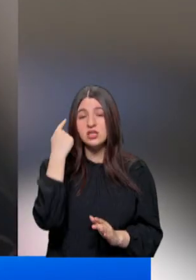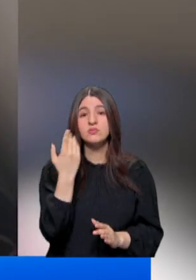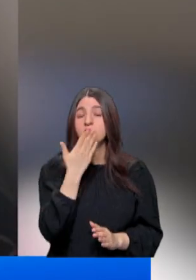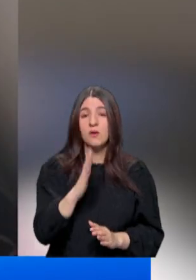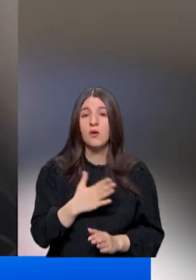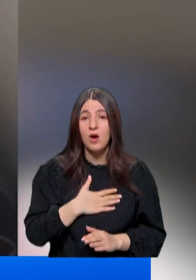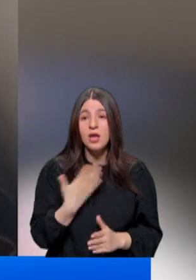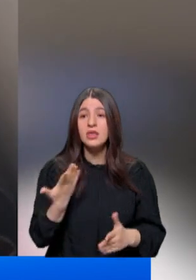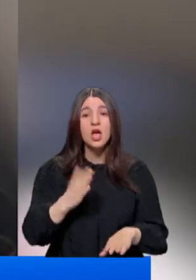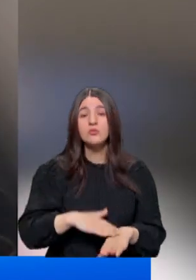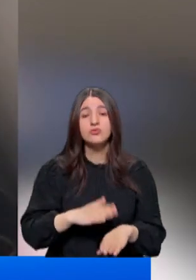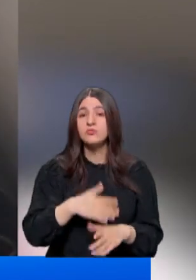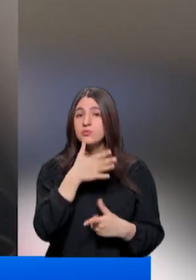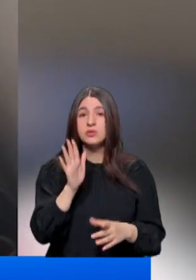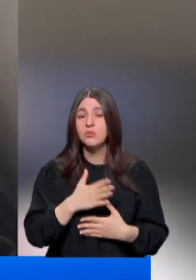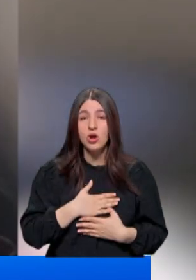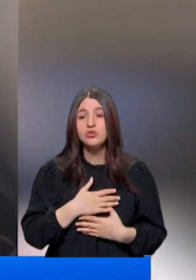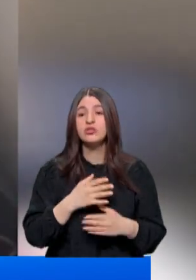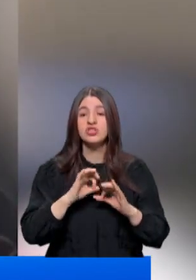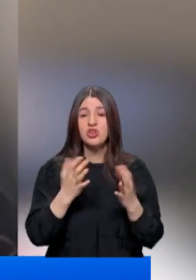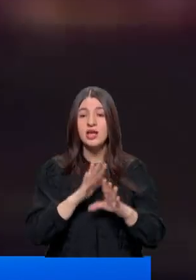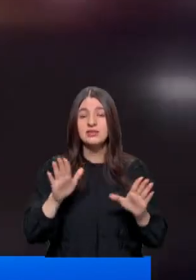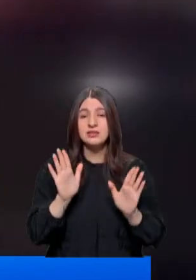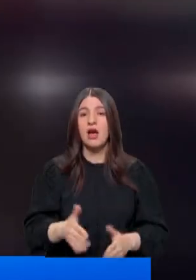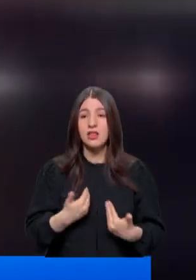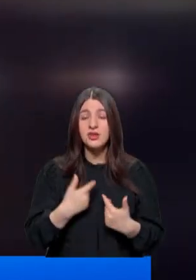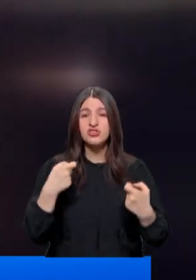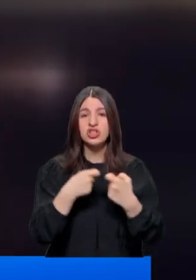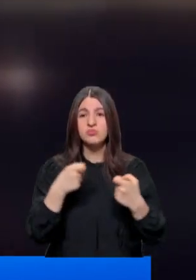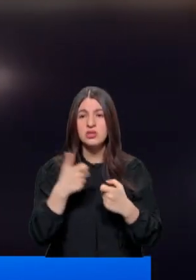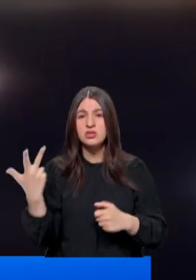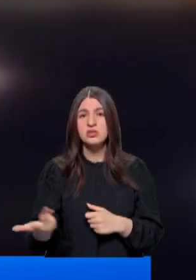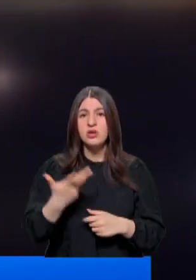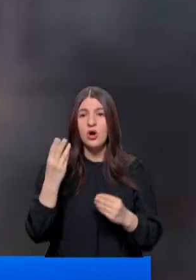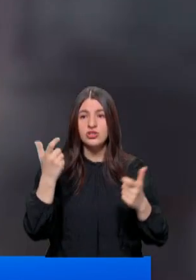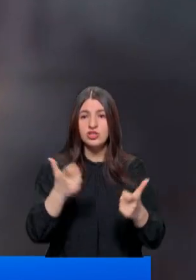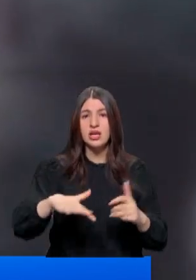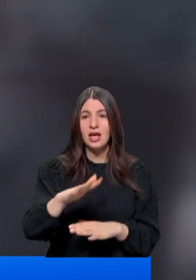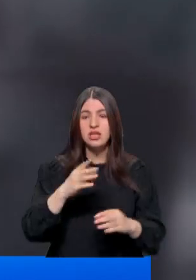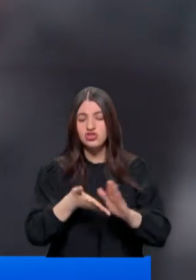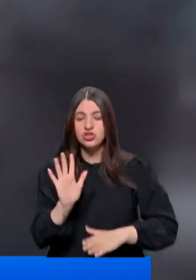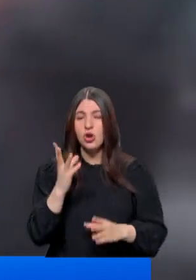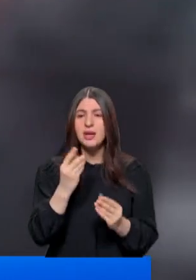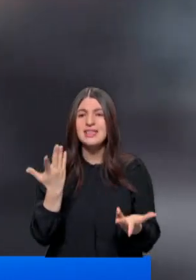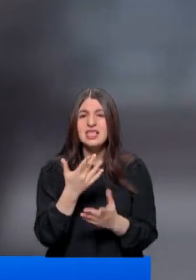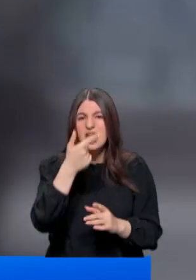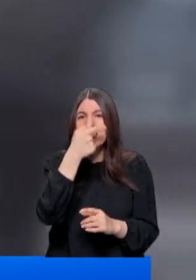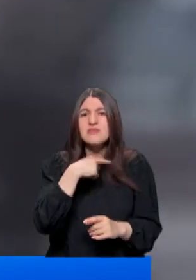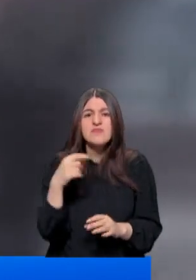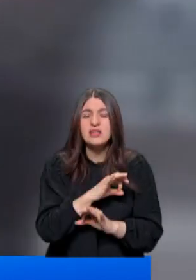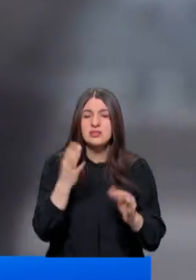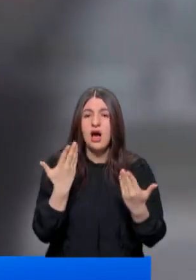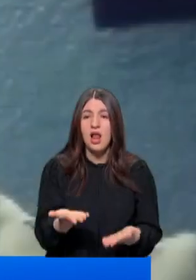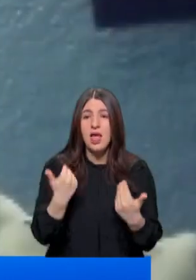da yok. Ne yapacağımızı bilmiyoruz, çaresiz kaldık. Çatışmaların şiddetlendiği şehirlerden çıkabilmek neredeyse imkansız